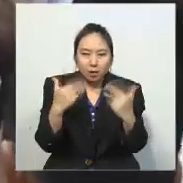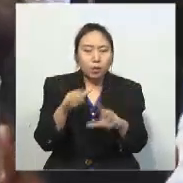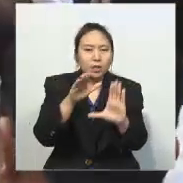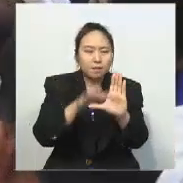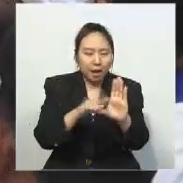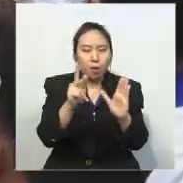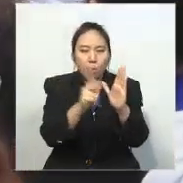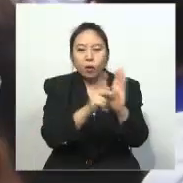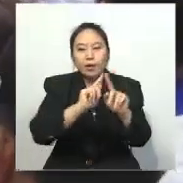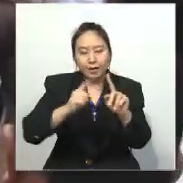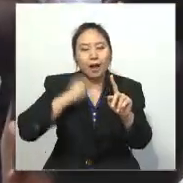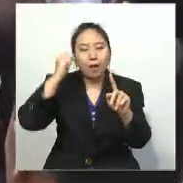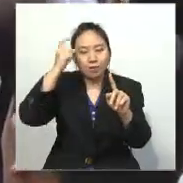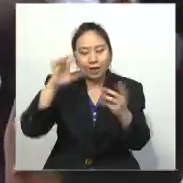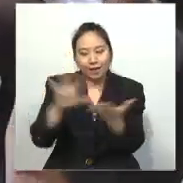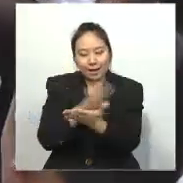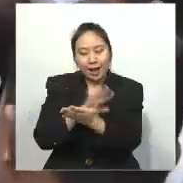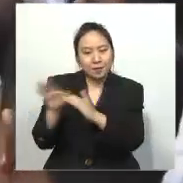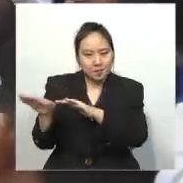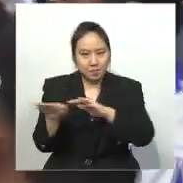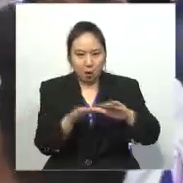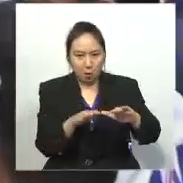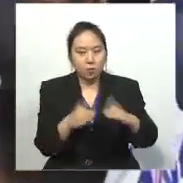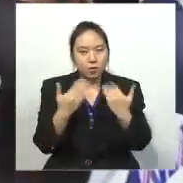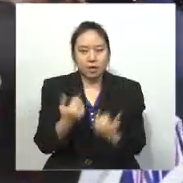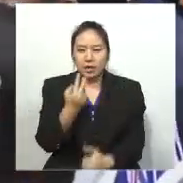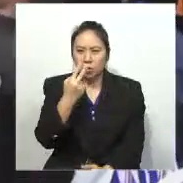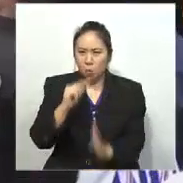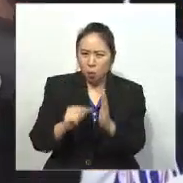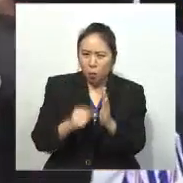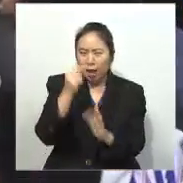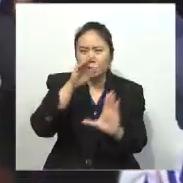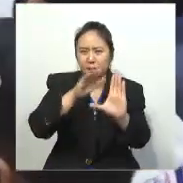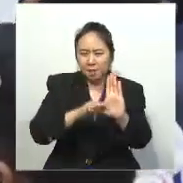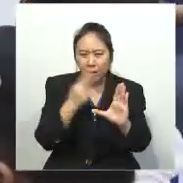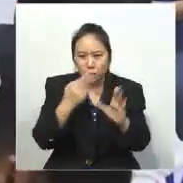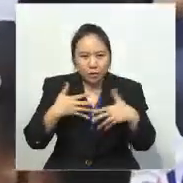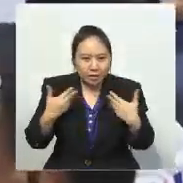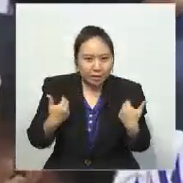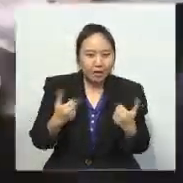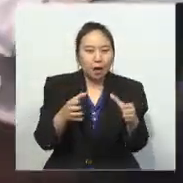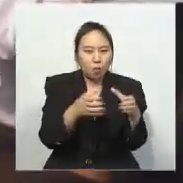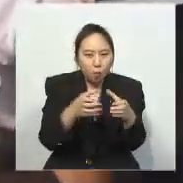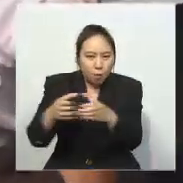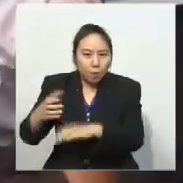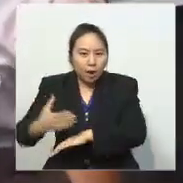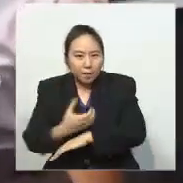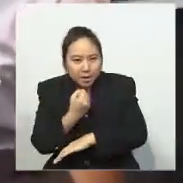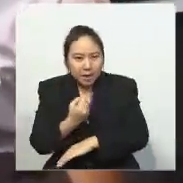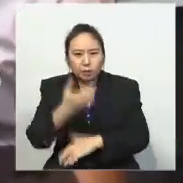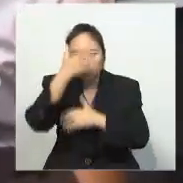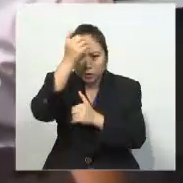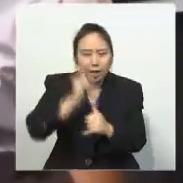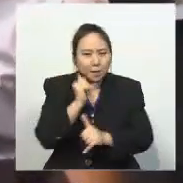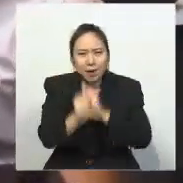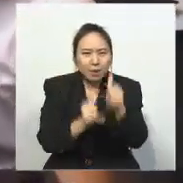จกติกาและเตรียมเอกสารมาพร้อมเพรียงรับเป็นสิ่งที่น่ายินดีในวันแรกของการเปิดรับสมัครมีพรรคการเมืองและผู้สมัครให้ความสนใจเดินทาง